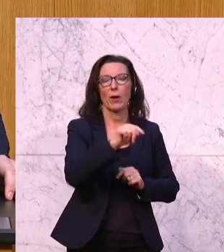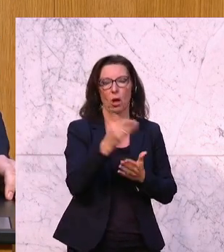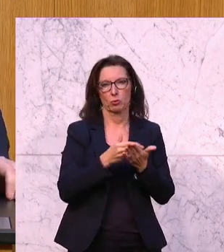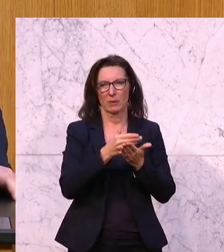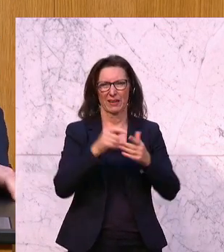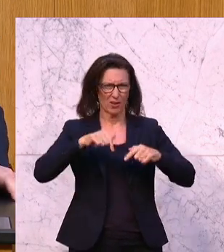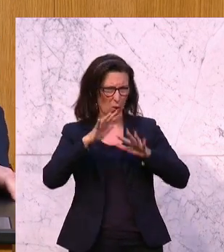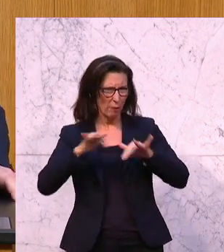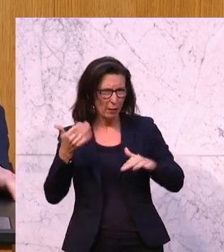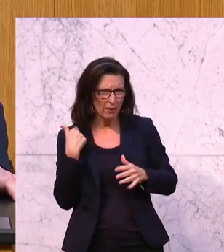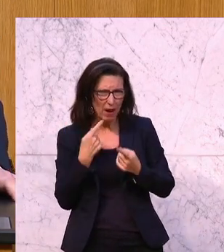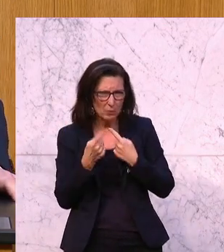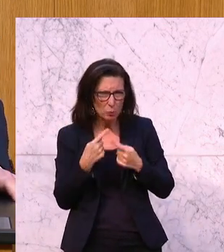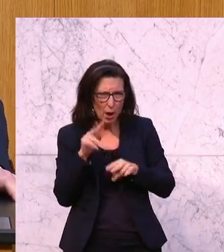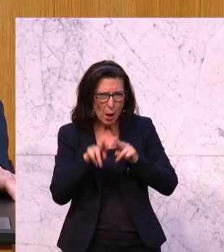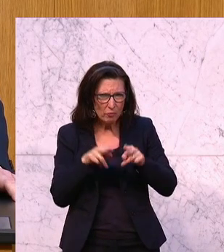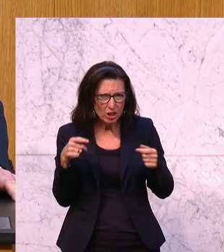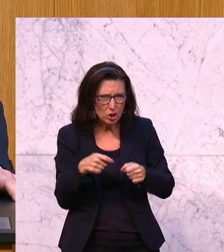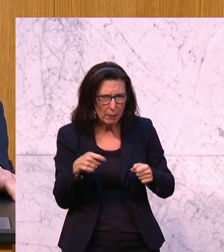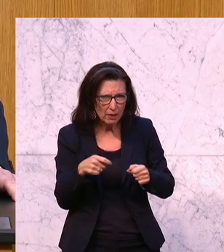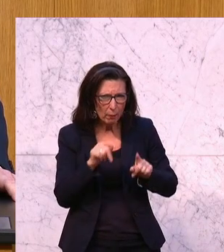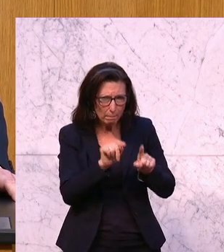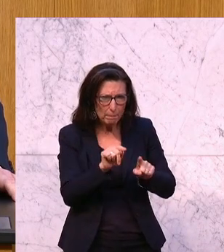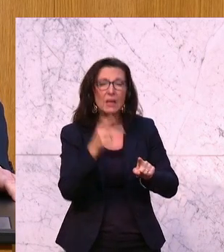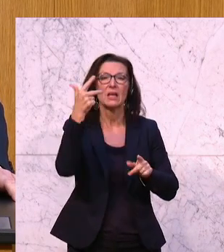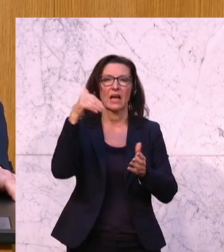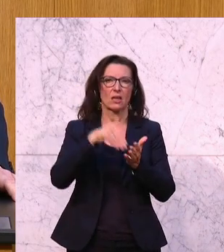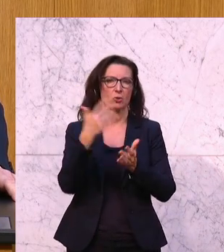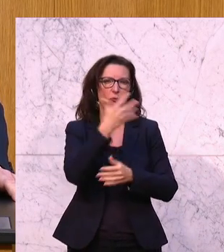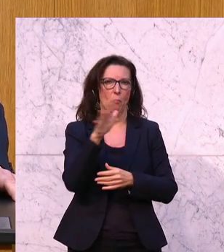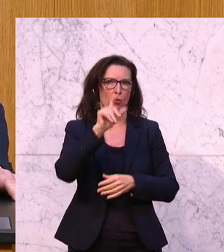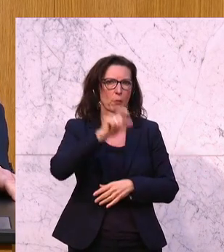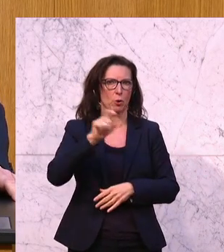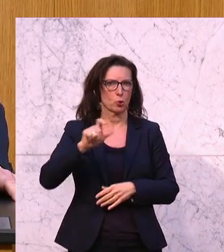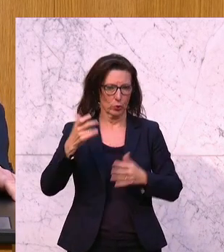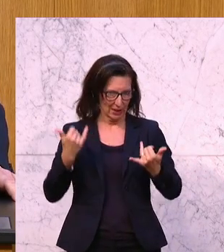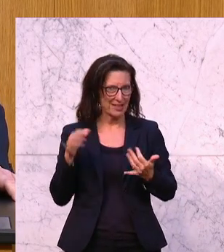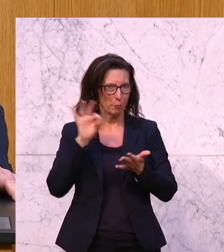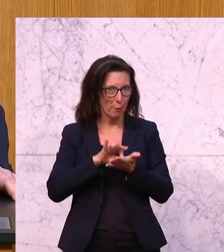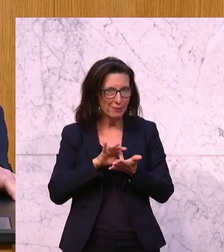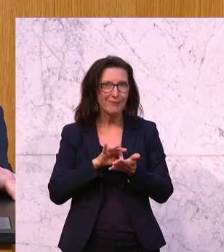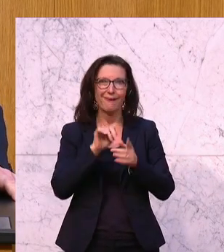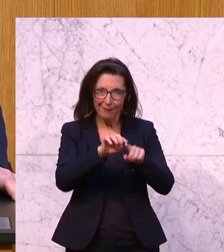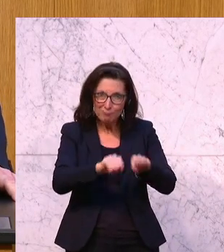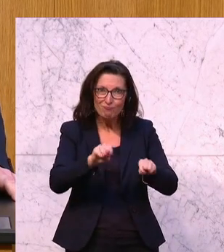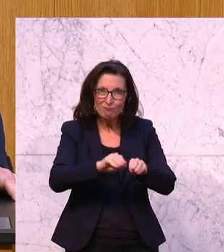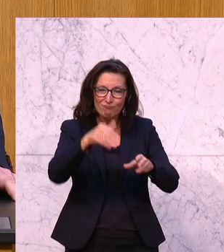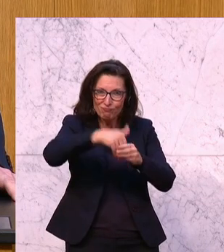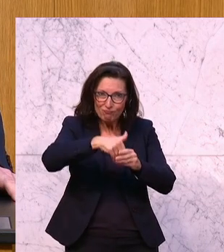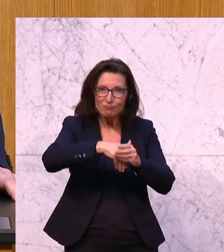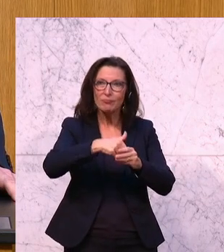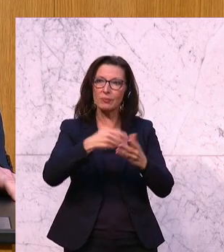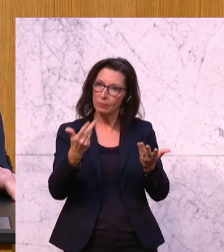eines besprochen, nämlich das Pflegestipendium. Und hier sind 3.500 Personen derzeit auch in Schulung, die dementsprechend